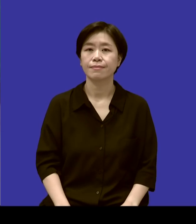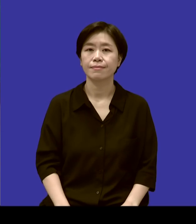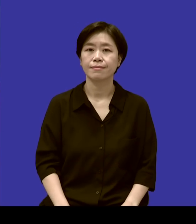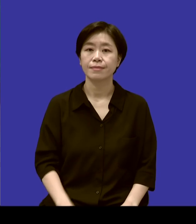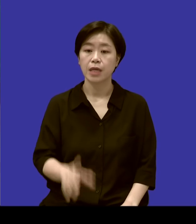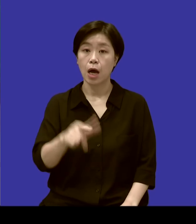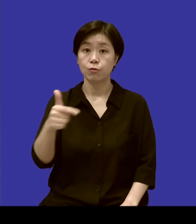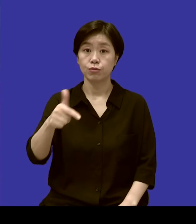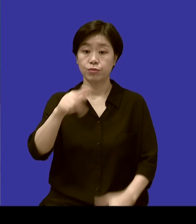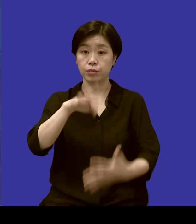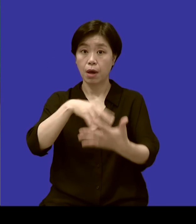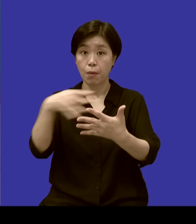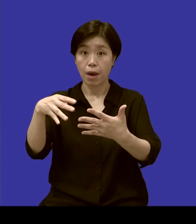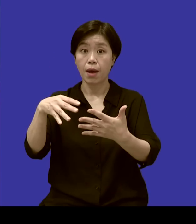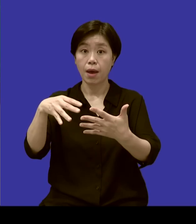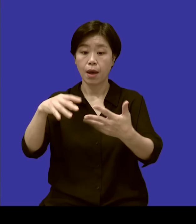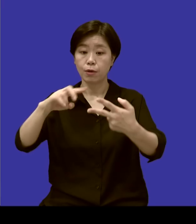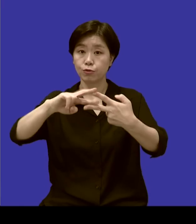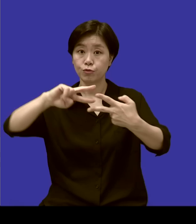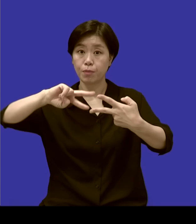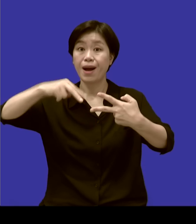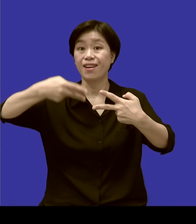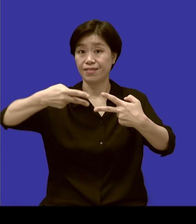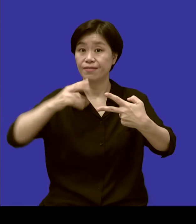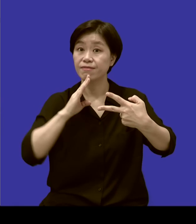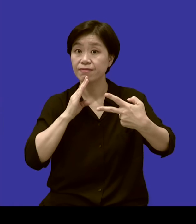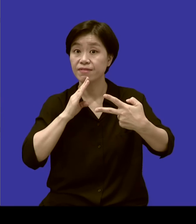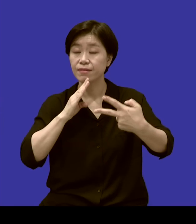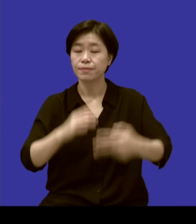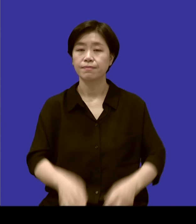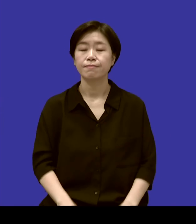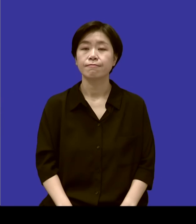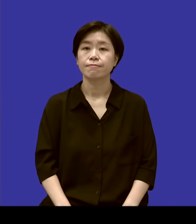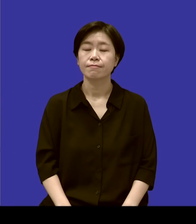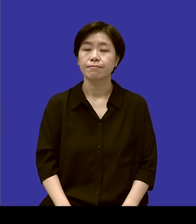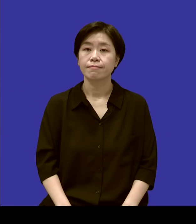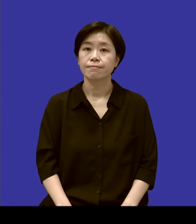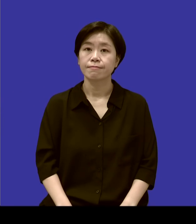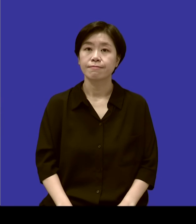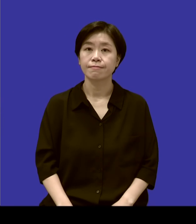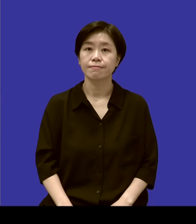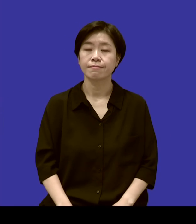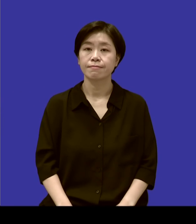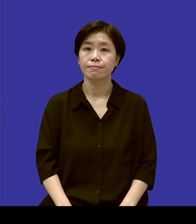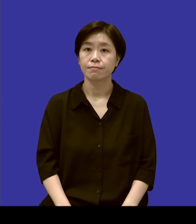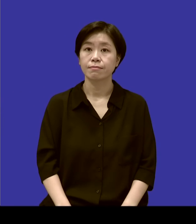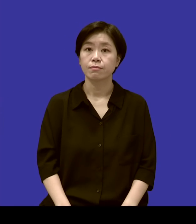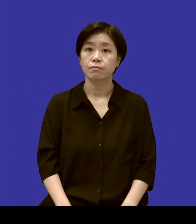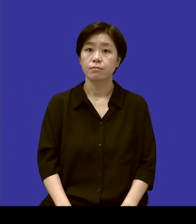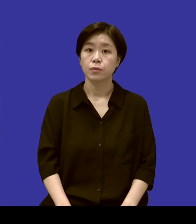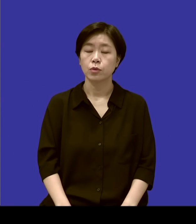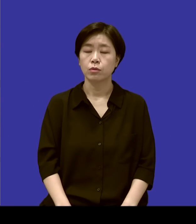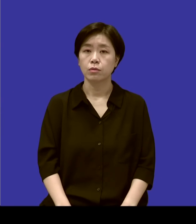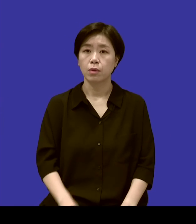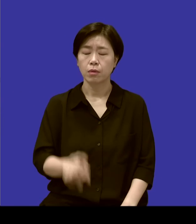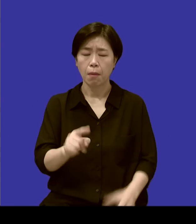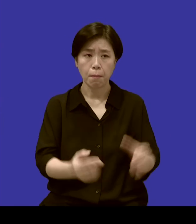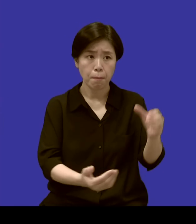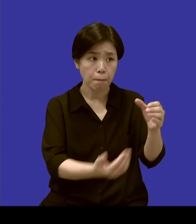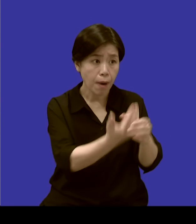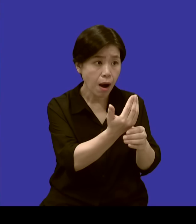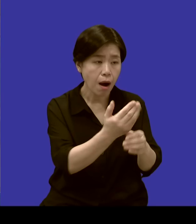그거 아니면 그냥 바로 갔겠네요. 네네네. 너무 아찔한 순간이었는데 그래도 저한테 너무나 큰